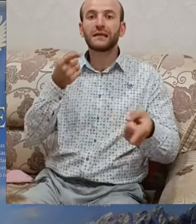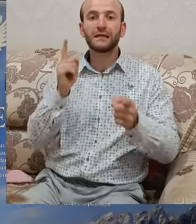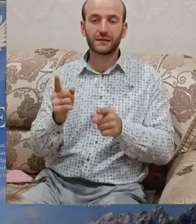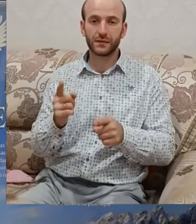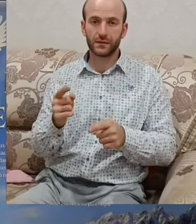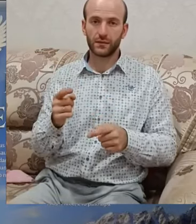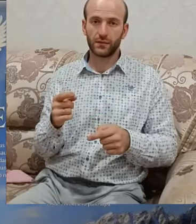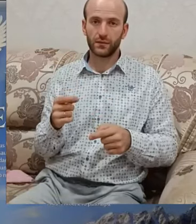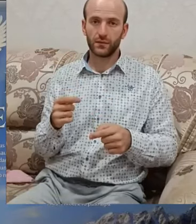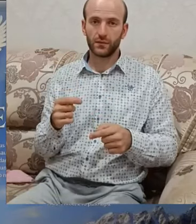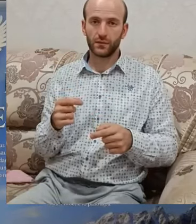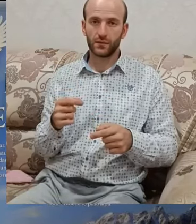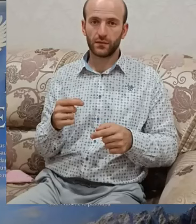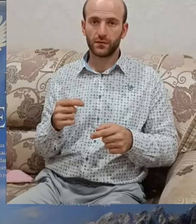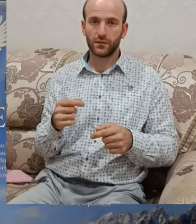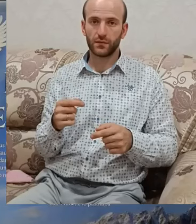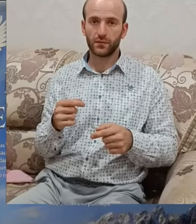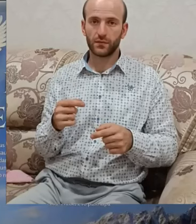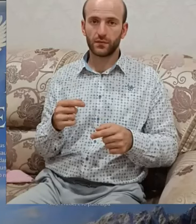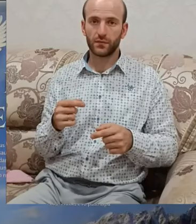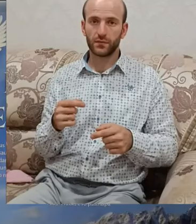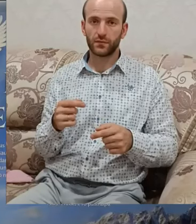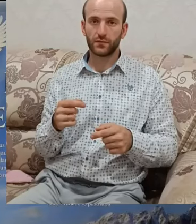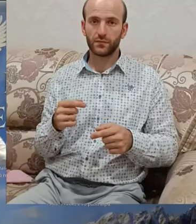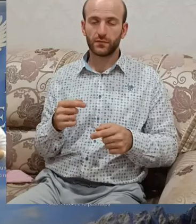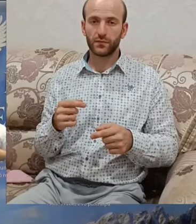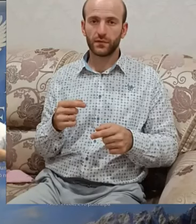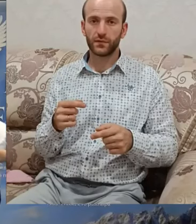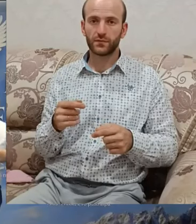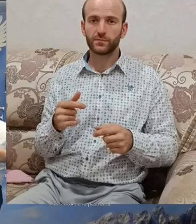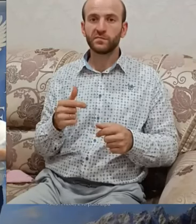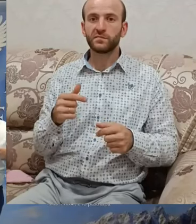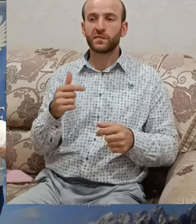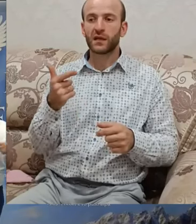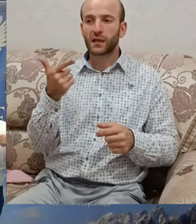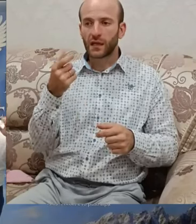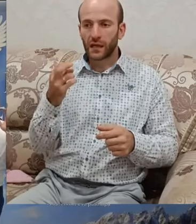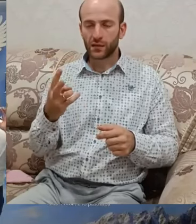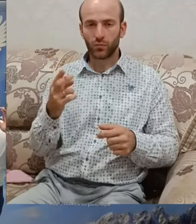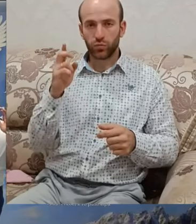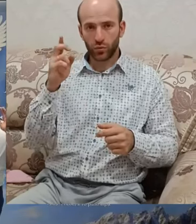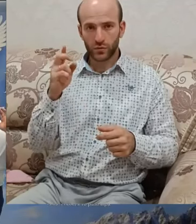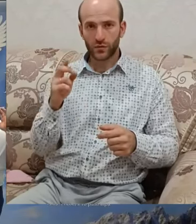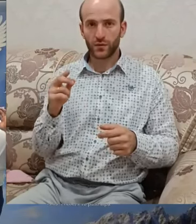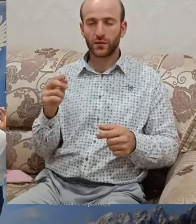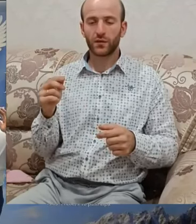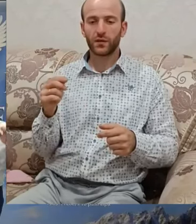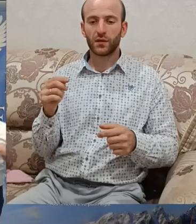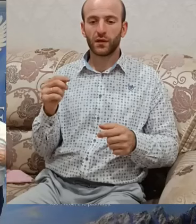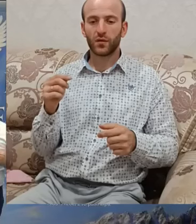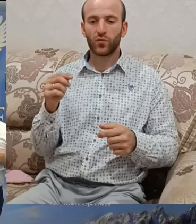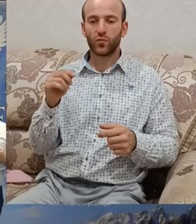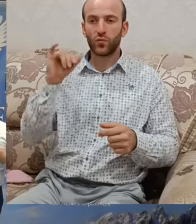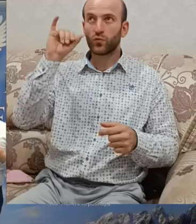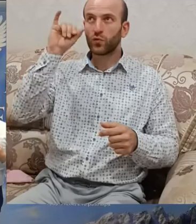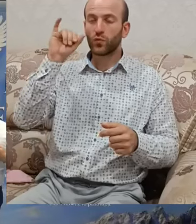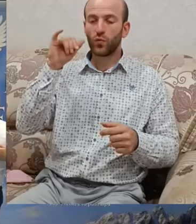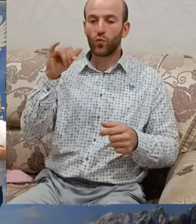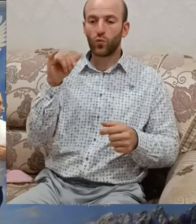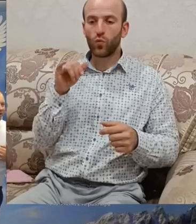Все по телу ошибаются. Bet genas. Но ген turi ausį. Не считаю. У него есть ухо, не